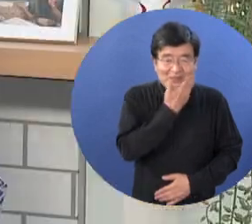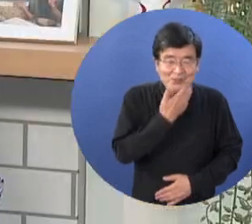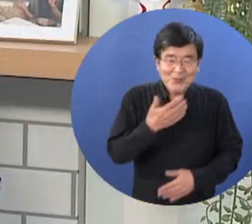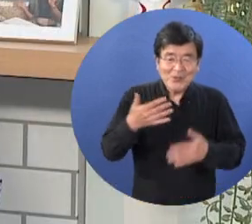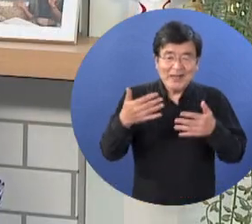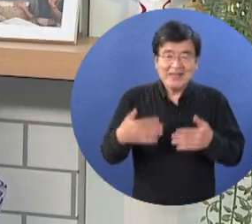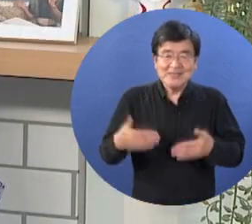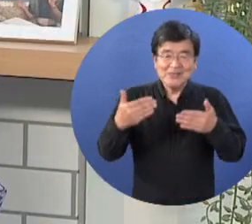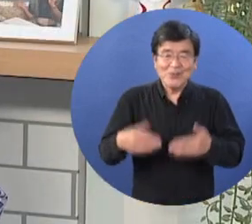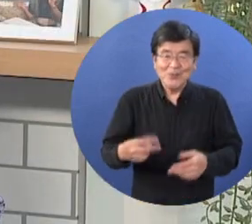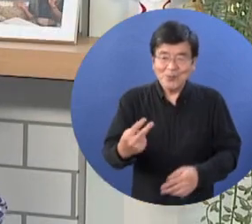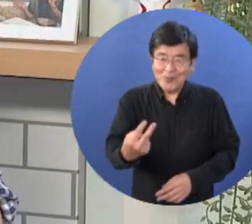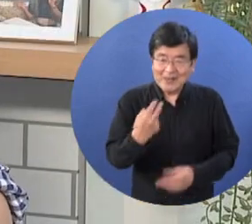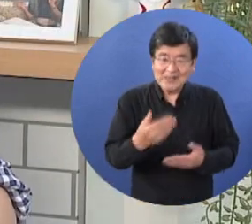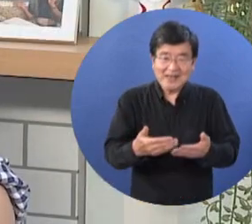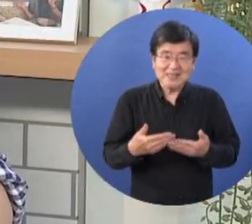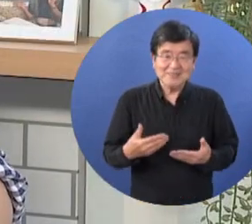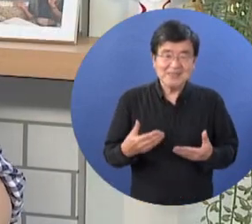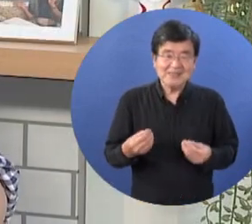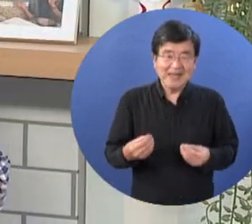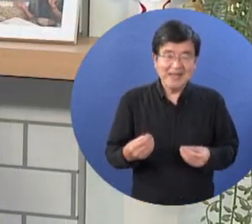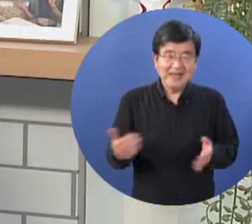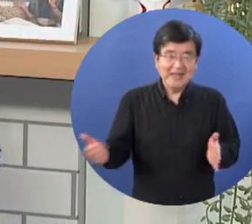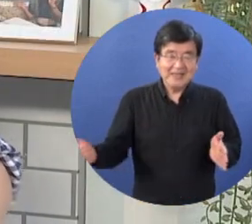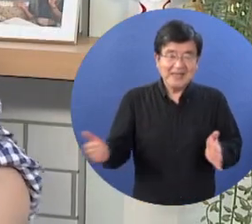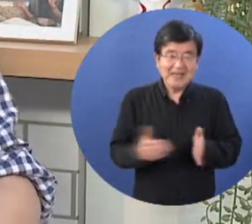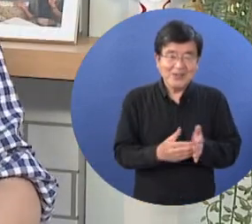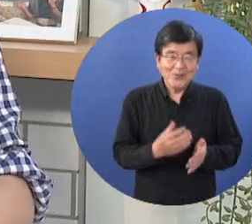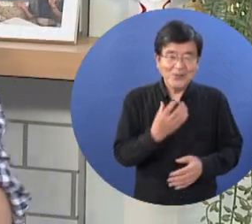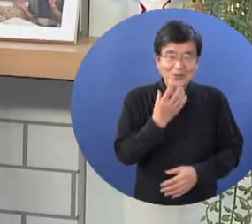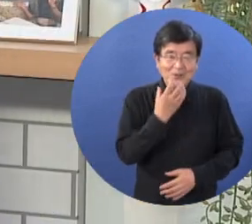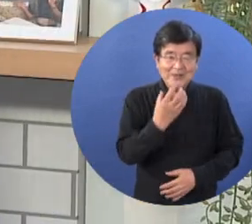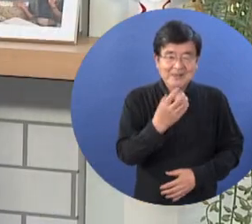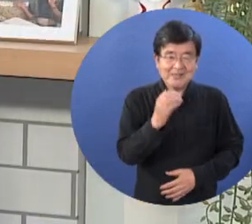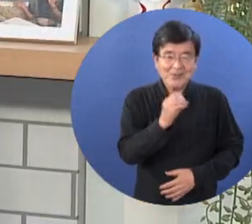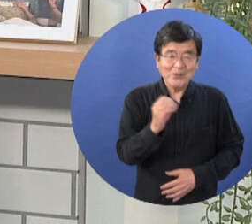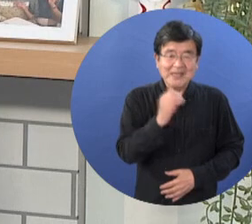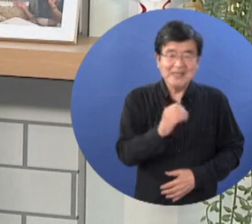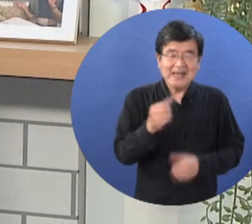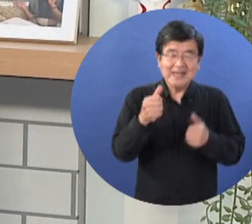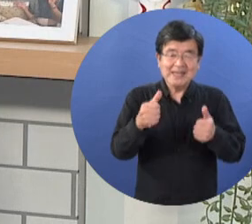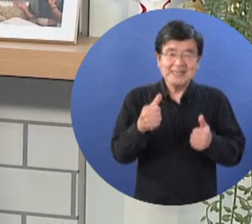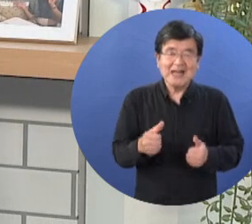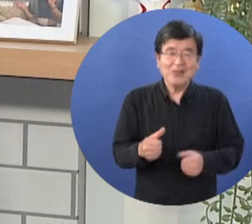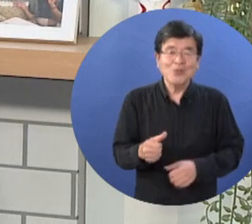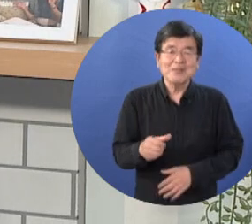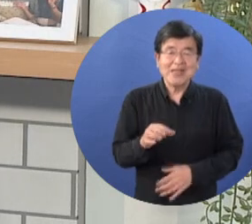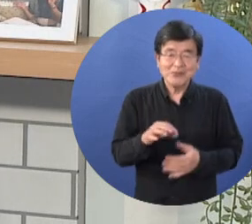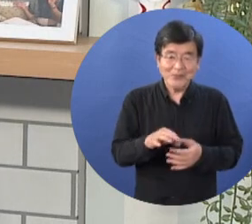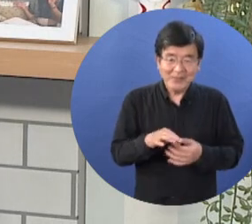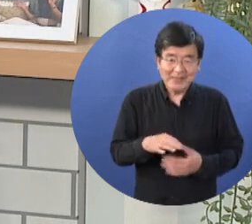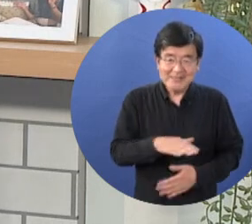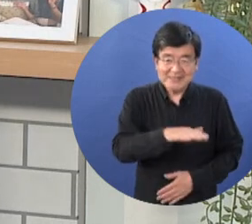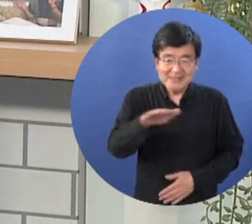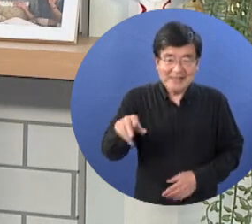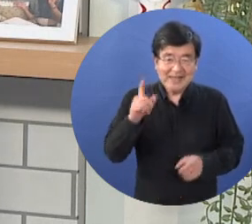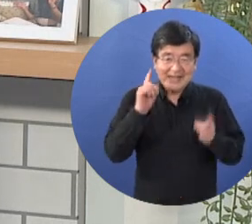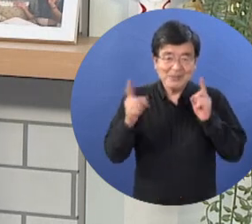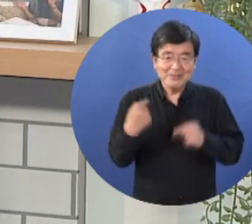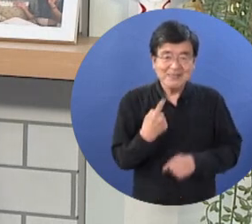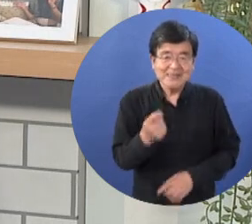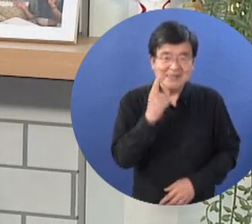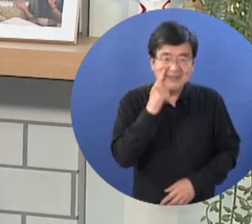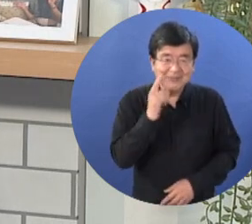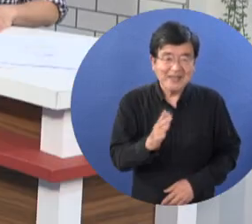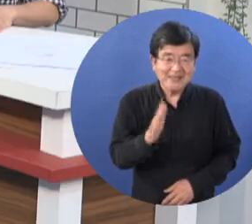い、 ということでとても貴重な映像をご覧いただきました。最後のゼロ系ですねが展示されておりますので、ぜひ遊びに行って